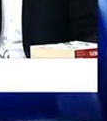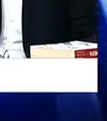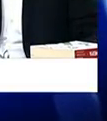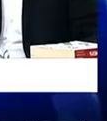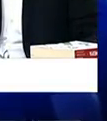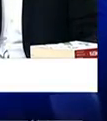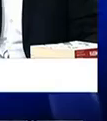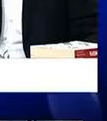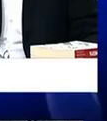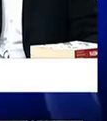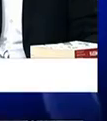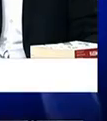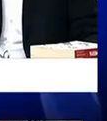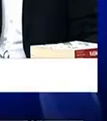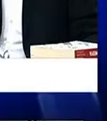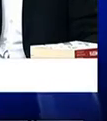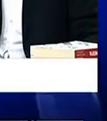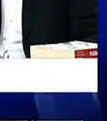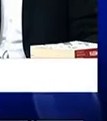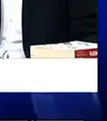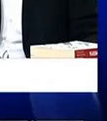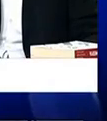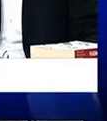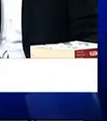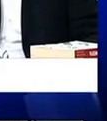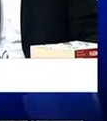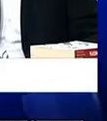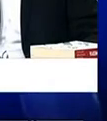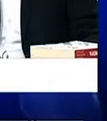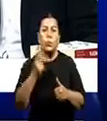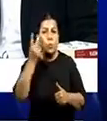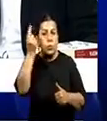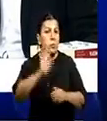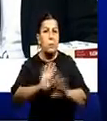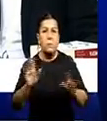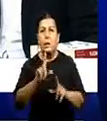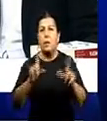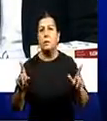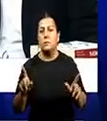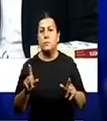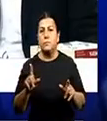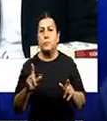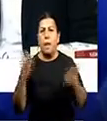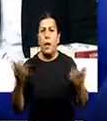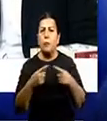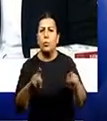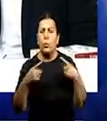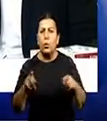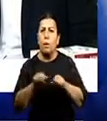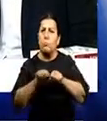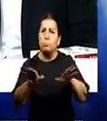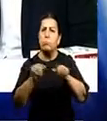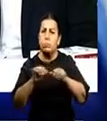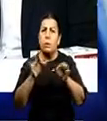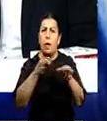bir keskin bir şekilde yazıldı ki bunun bir kere hiçbir şekilde unutulmaması lazım. Her türlü yayınla, her